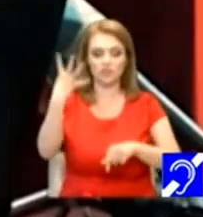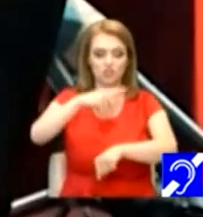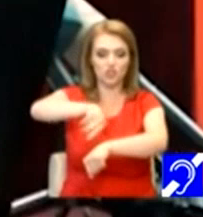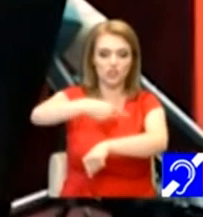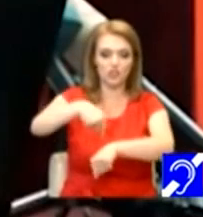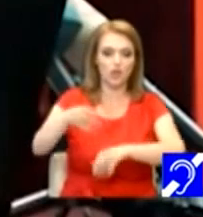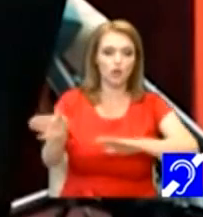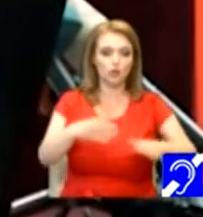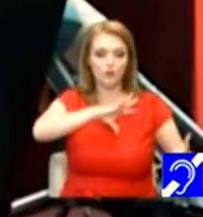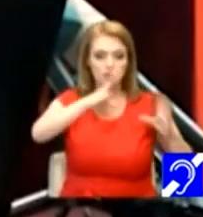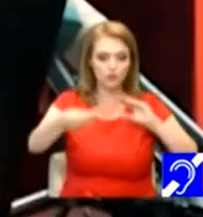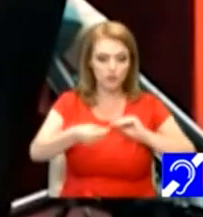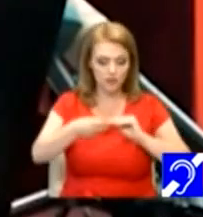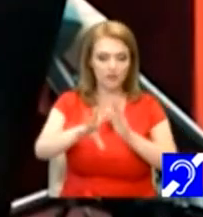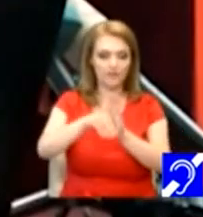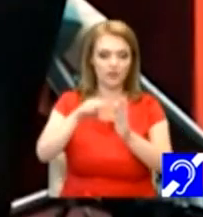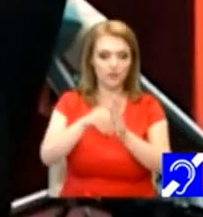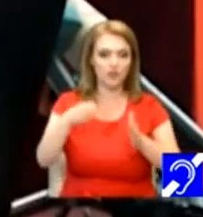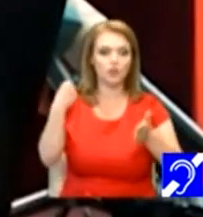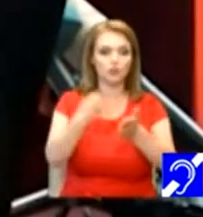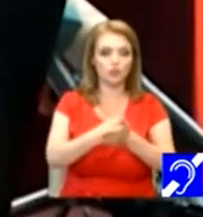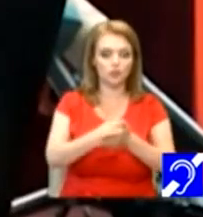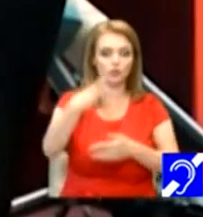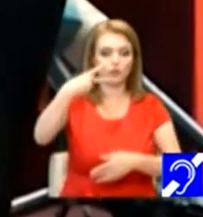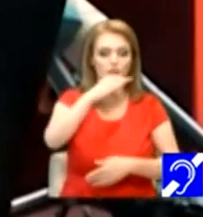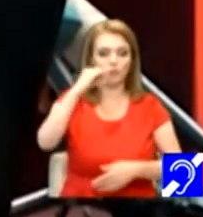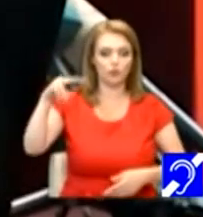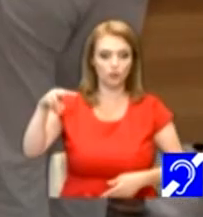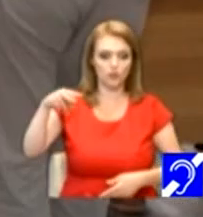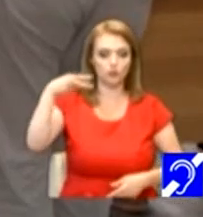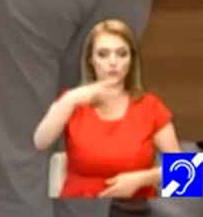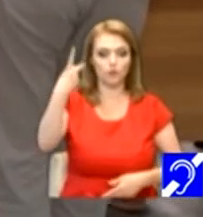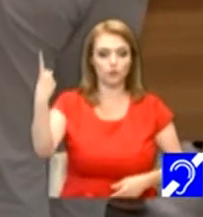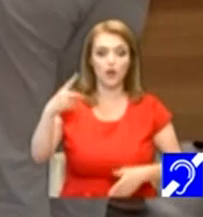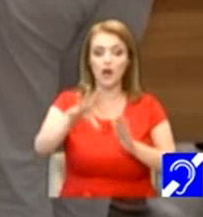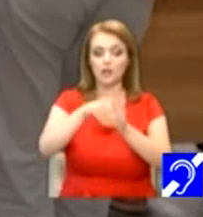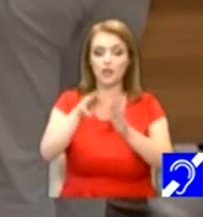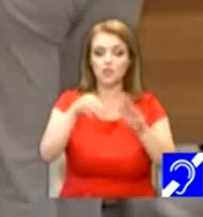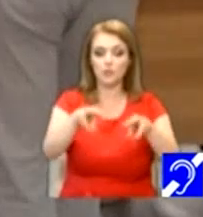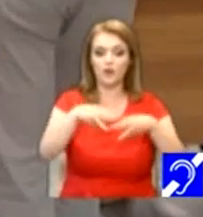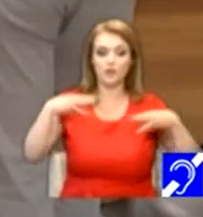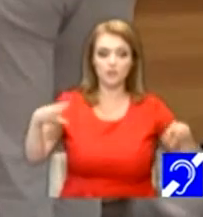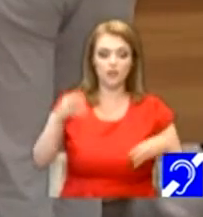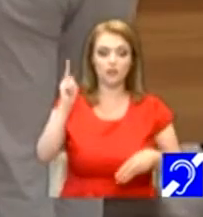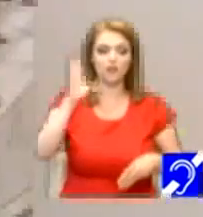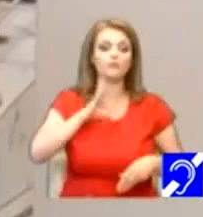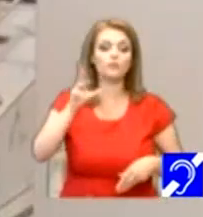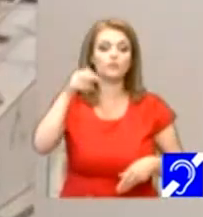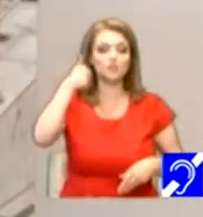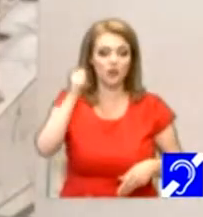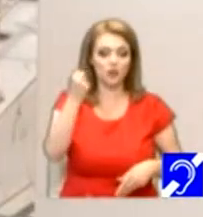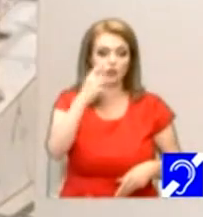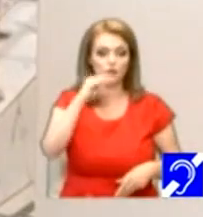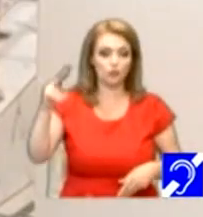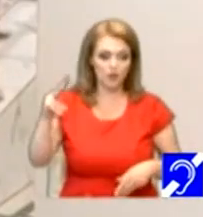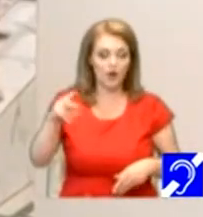totalizarea rezultatelor alegerilor, până pe 20 iulie 2021. La alegerile parlamentare din 11 iulie,